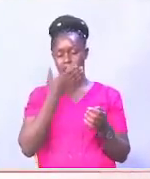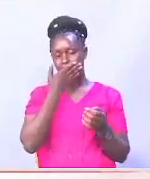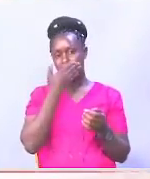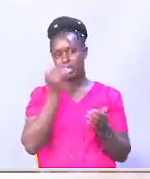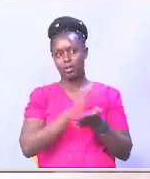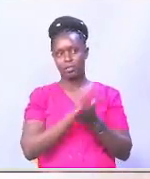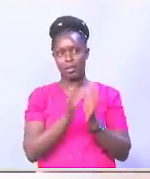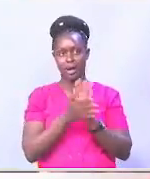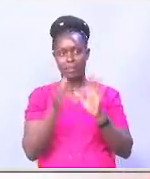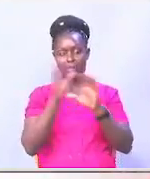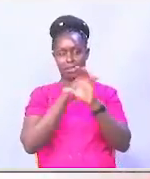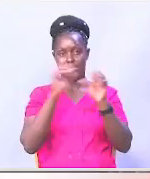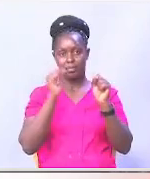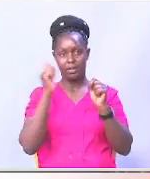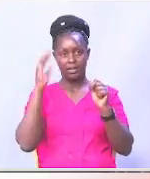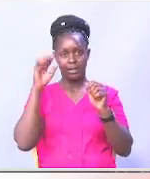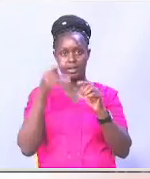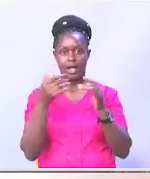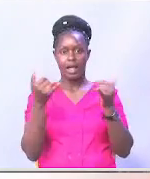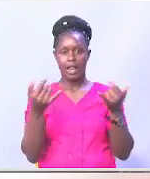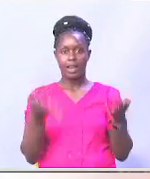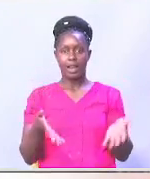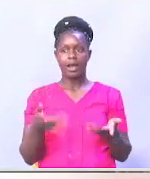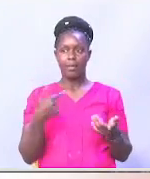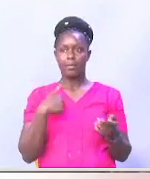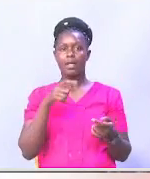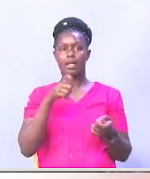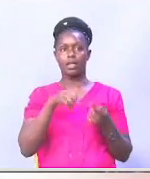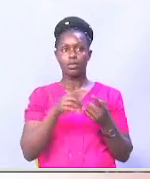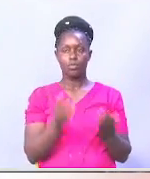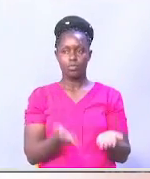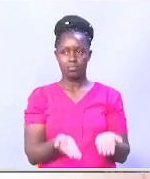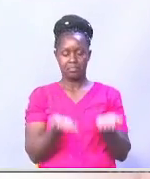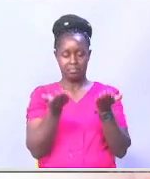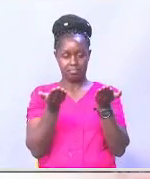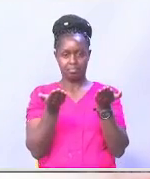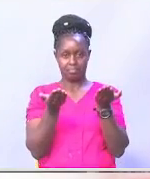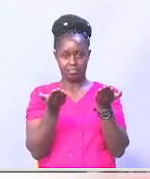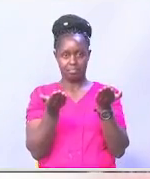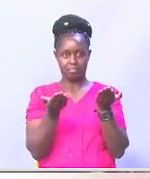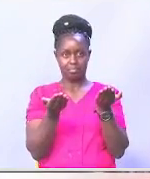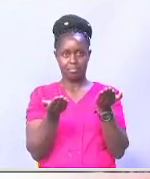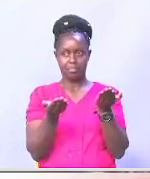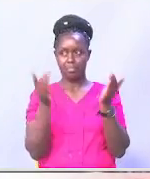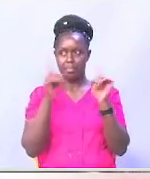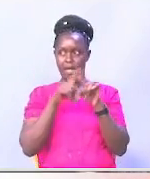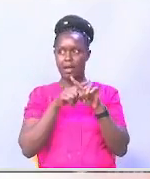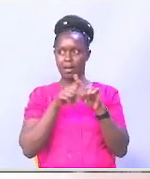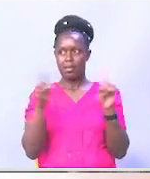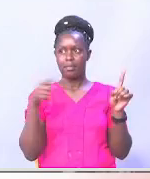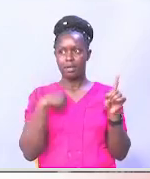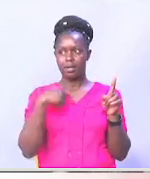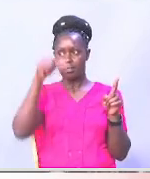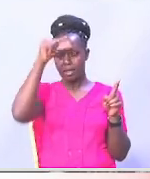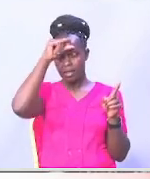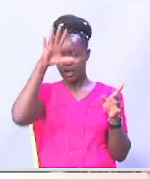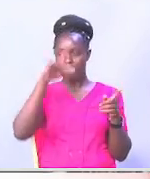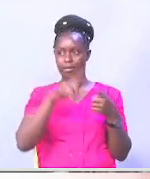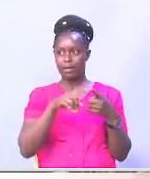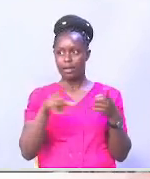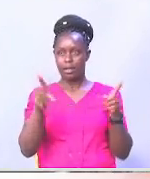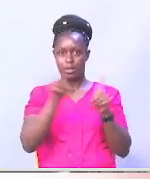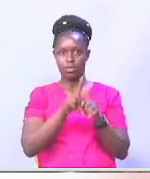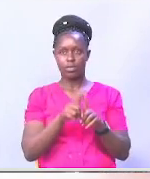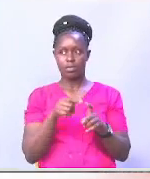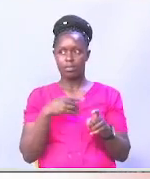country's fifth president. Mimi nataka ni kuinue wewe, lakini mimi ni governor wa Laikipia. Sina